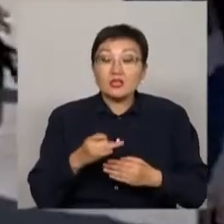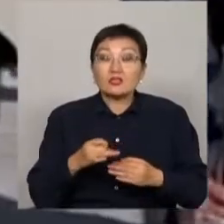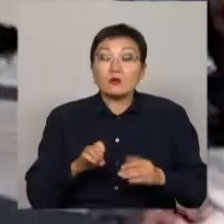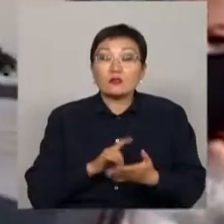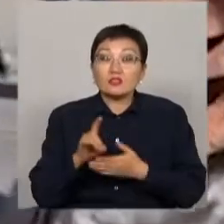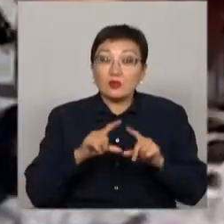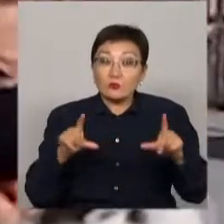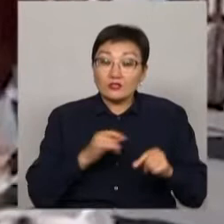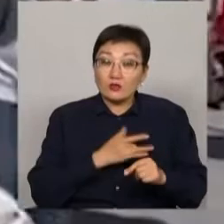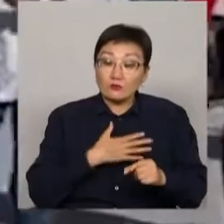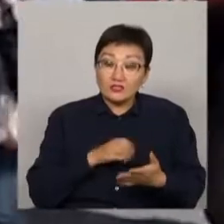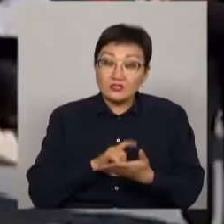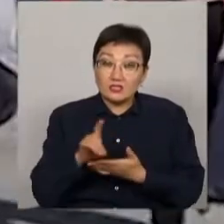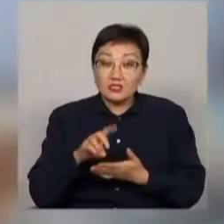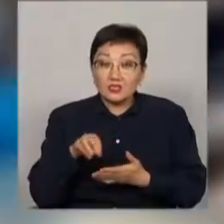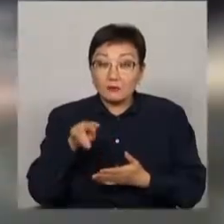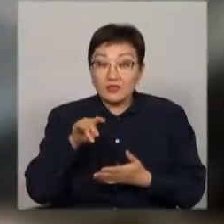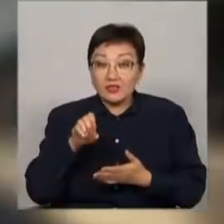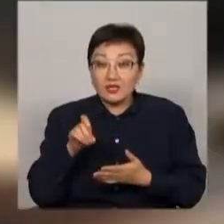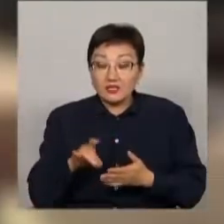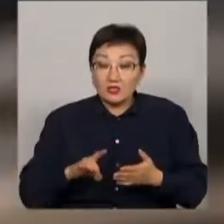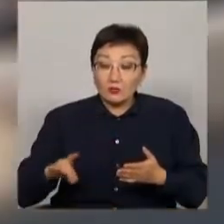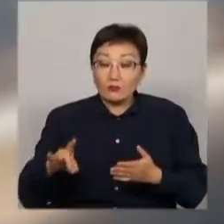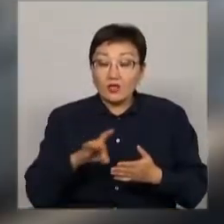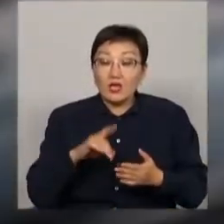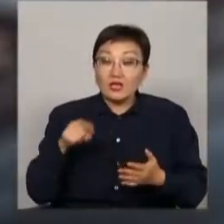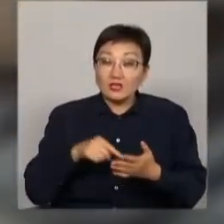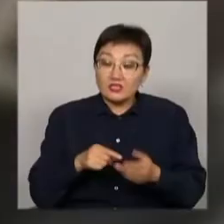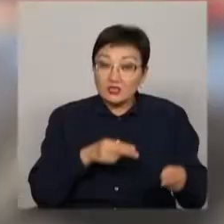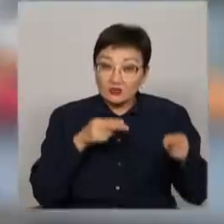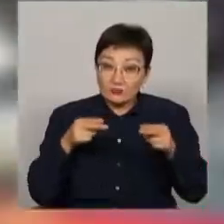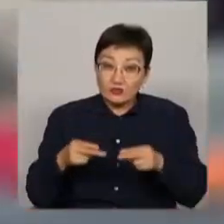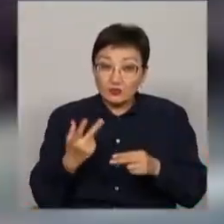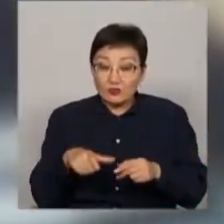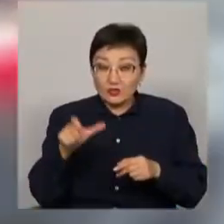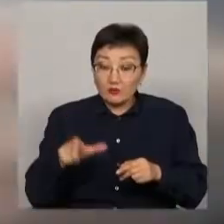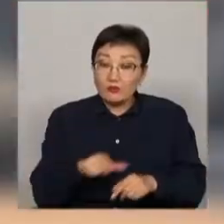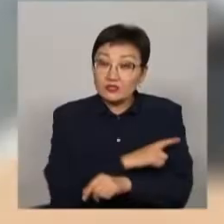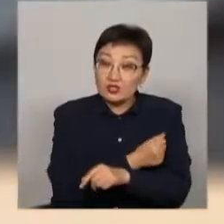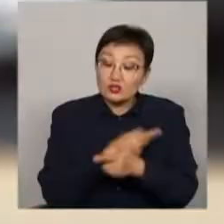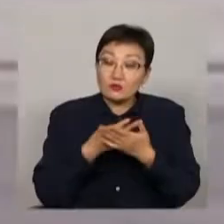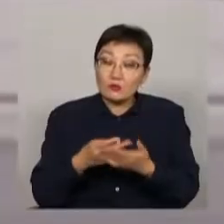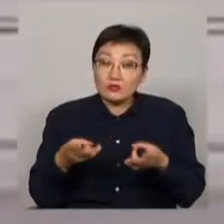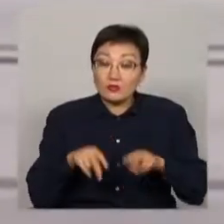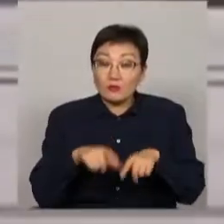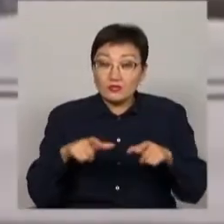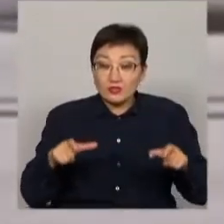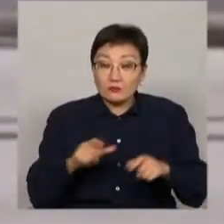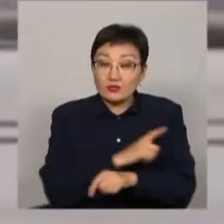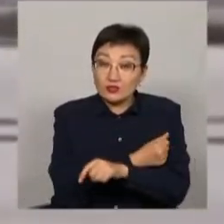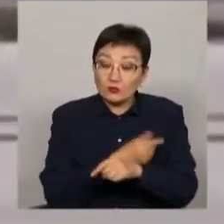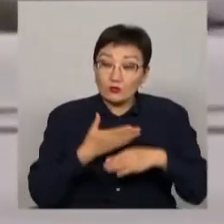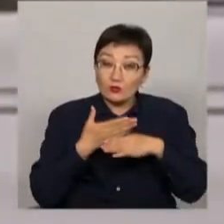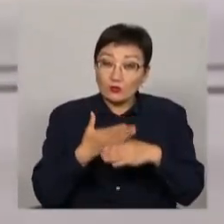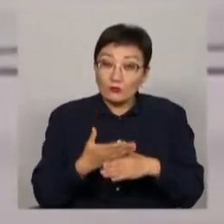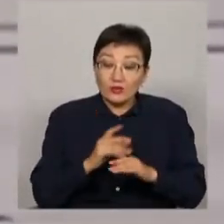компаниясына тиесілі ұшақ Доминикан Республикасының Санто-Доминго қаласынан келген. Үш адам ауруханаға жатқызылса, қалған жолаушыларға дәрігерлік көмек